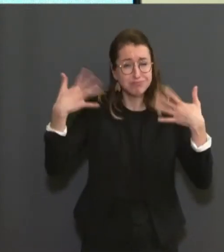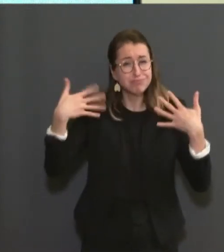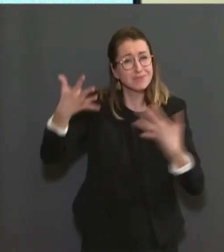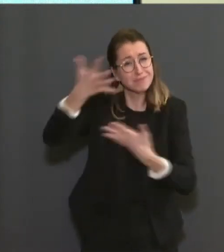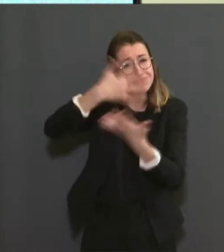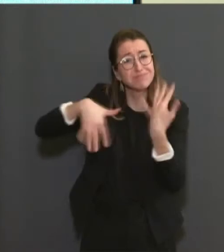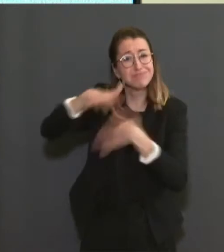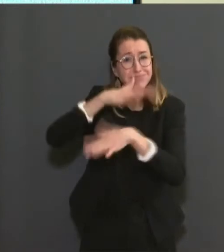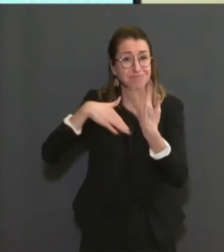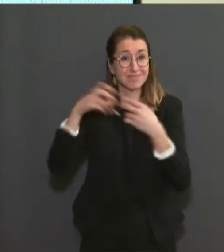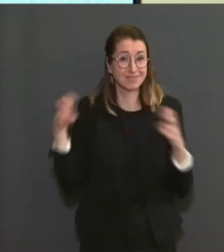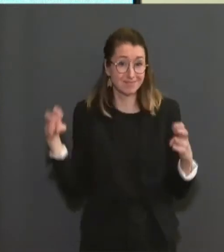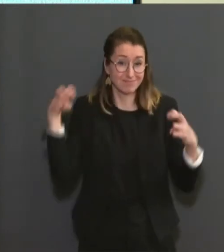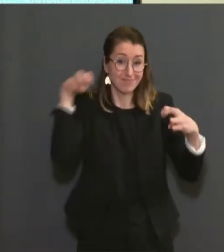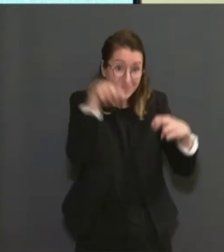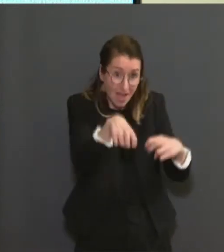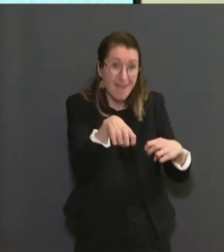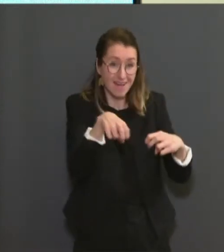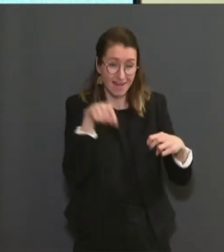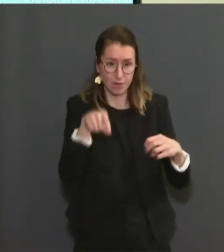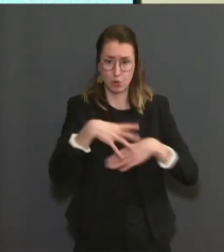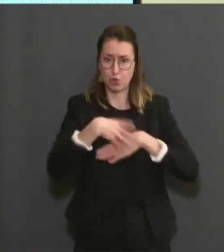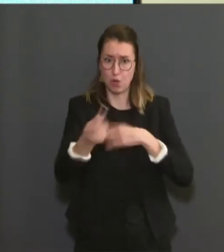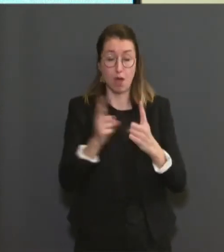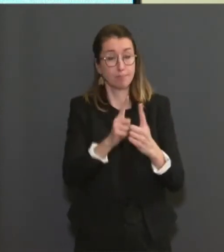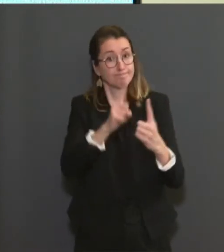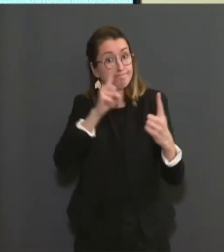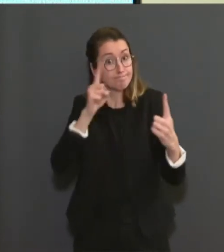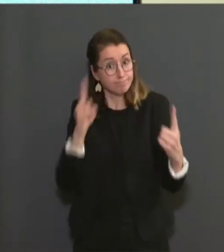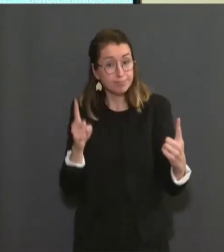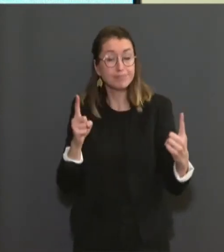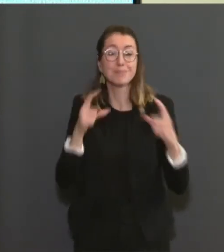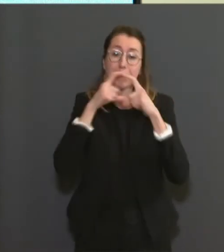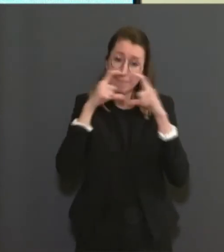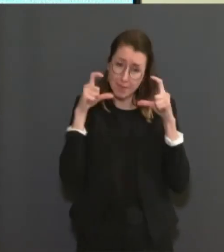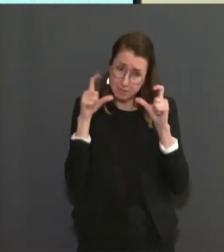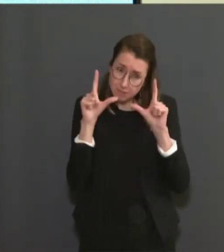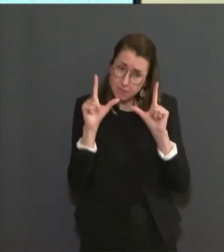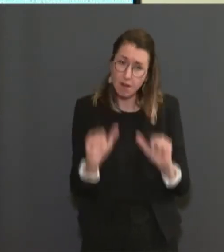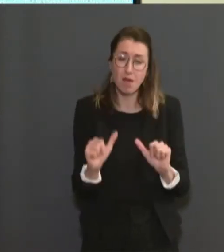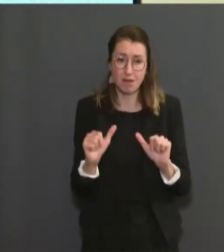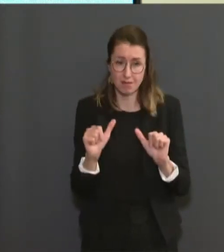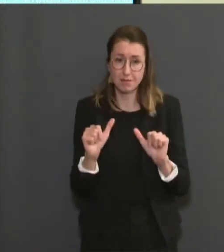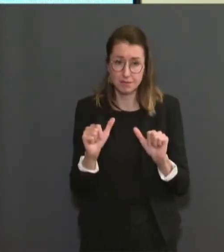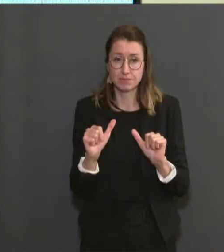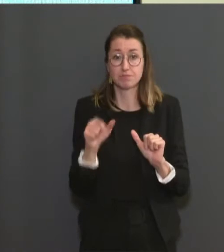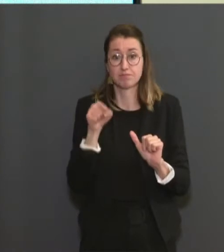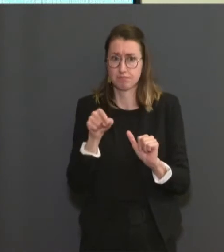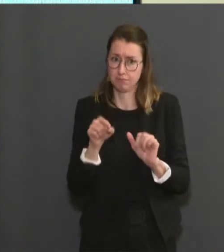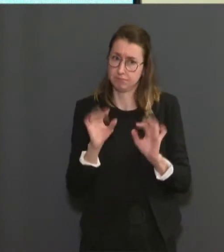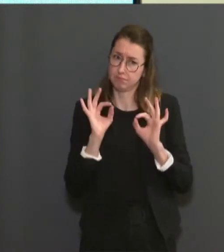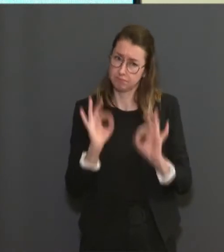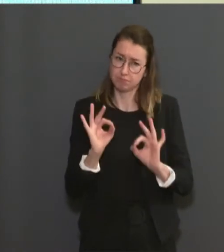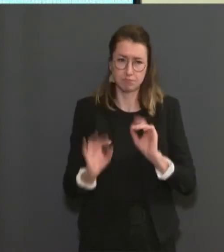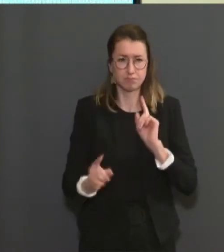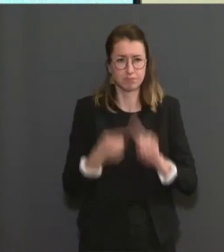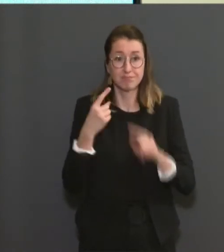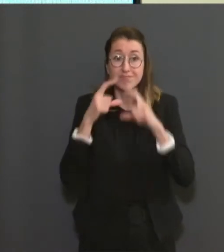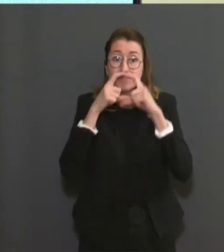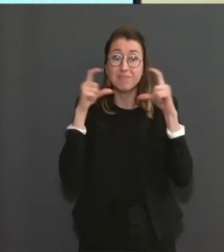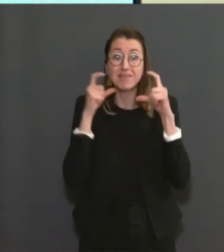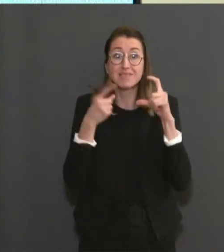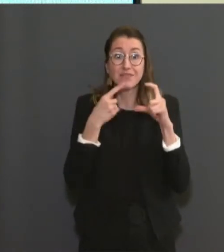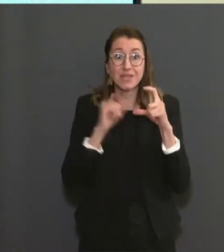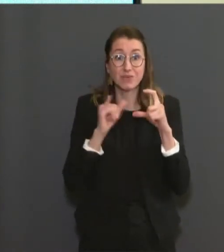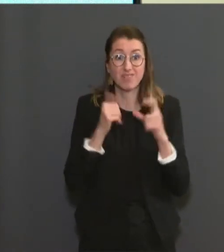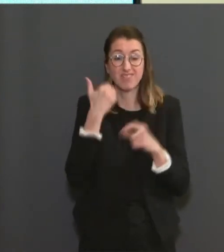de la distance, de le faire en portant un masque. Ce n'est pas ce masque qui coupera l'affection, c'est ce masque